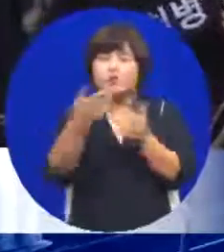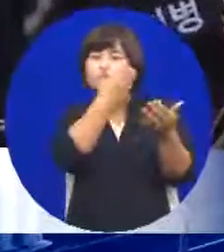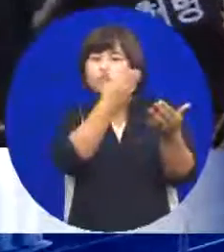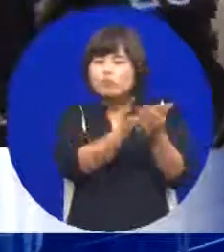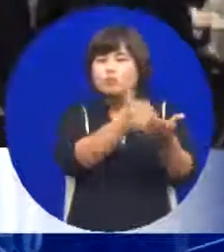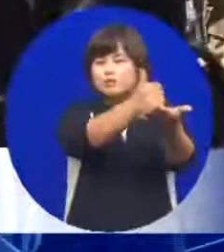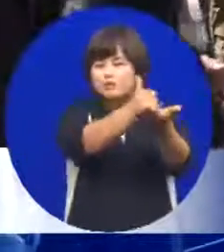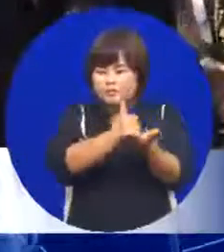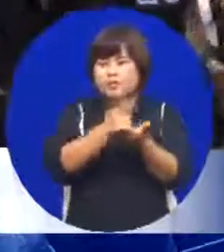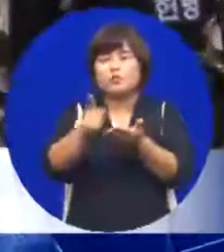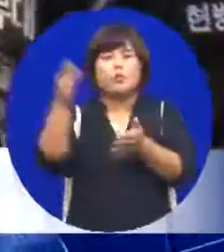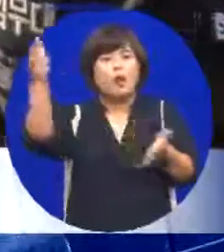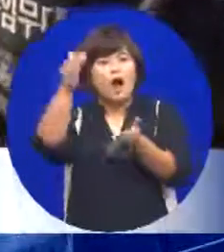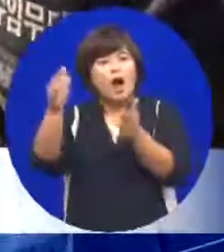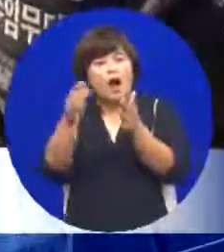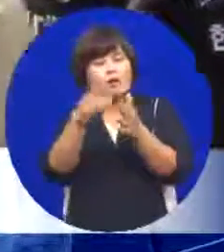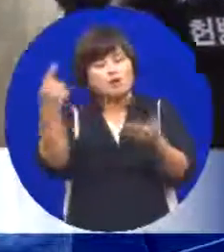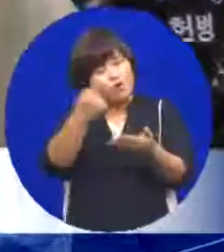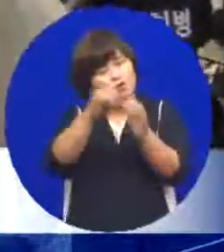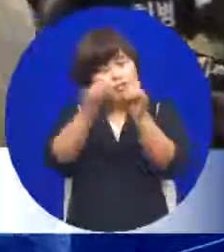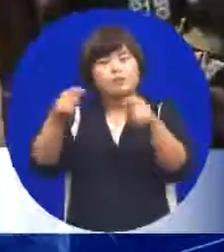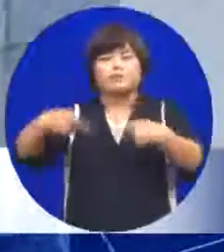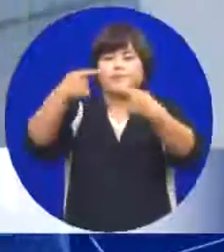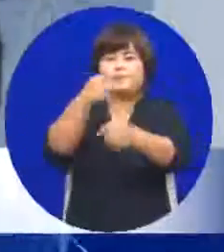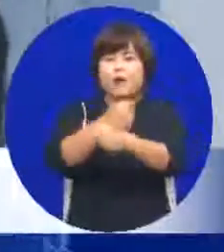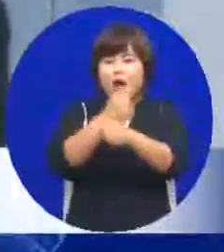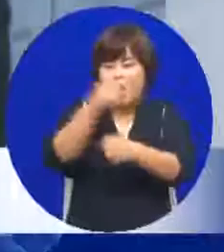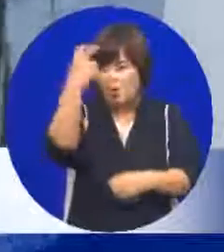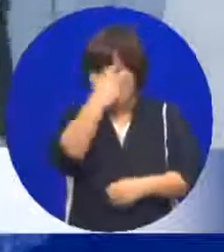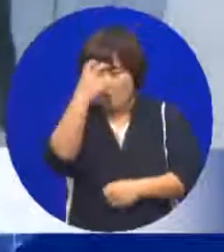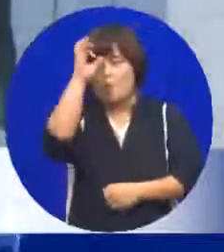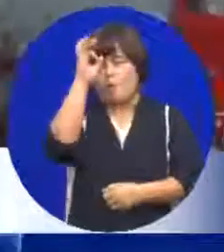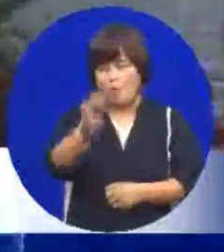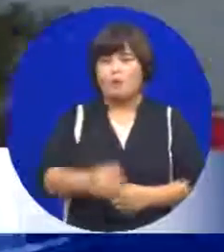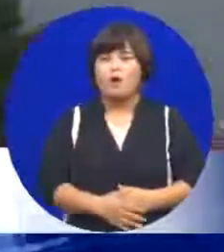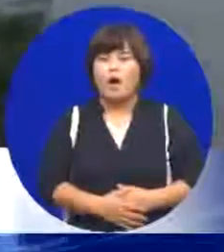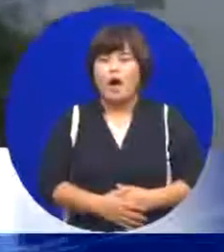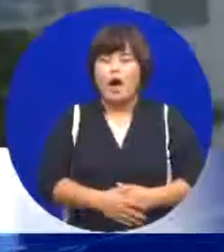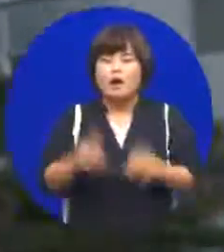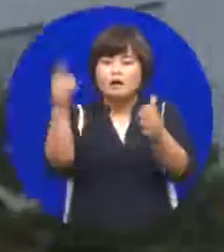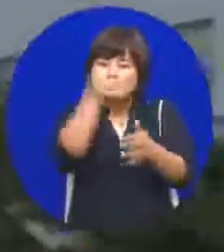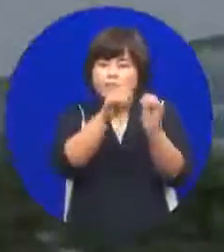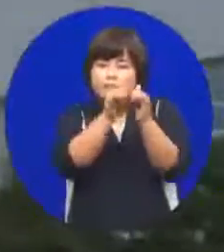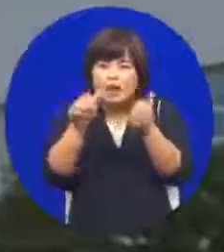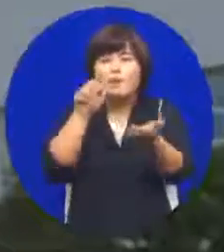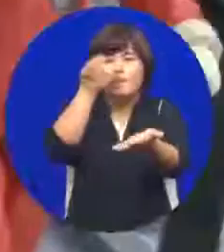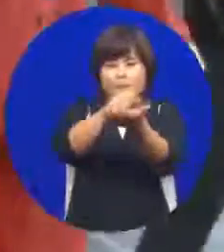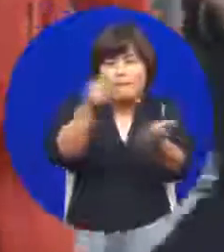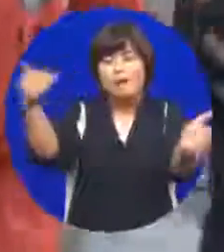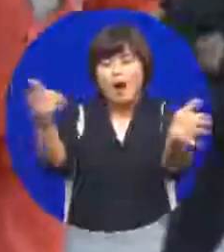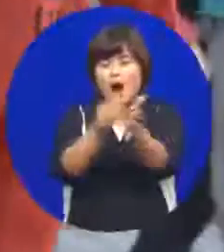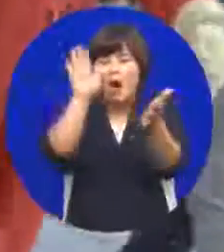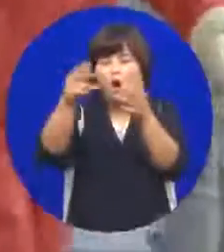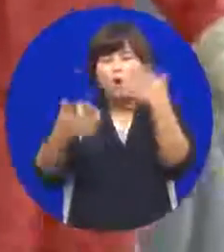비롯한 내외빈과 학생, 주민 등 천여 명이 지켜보는 가운데 재난 상황 전파와 초동 대처, 테러범 진압 및